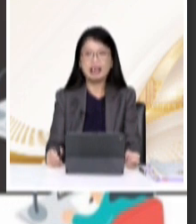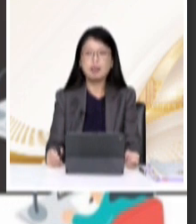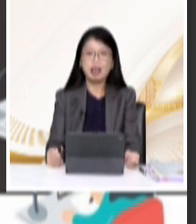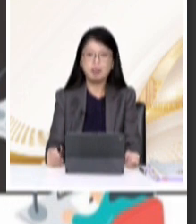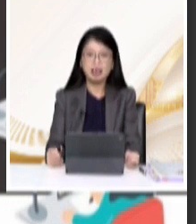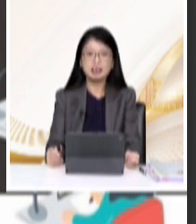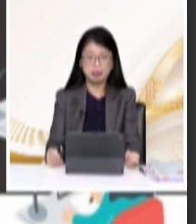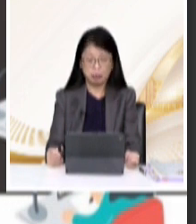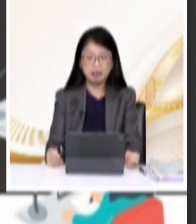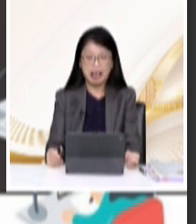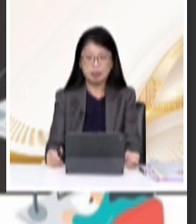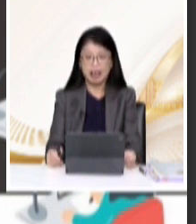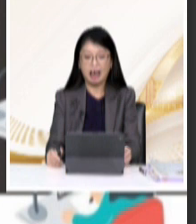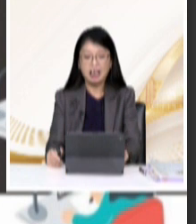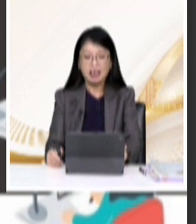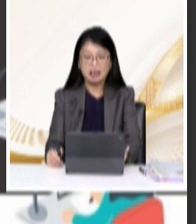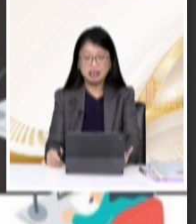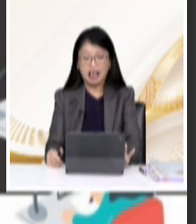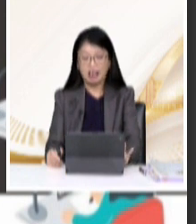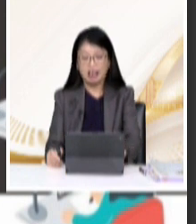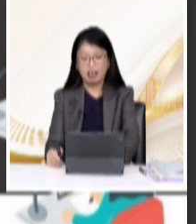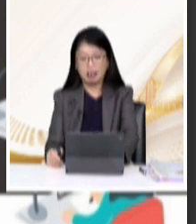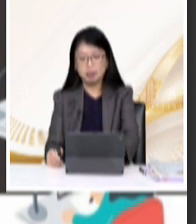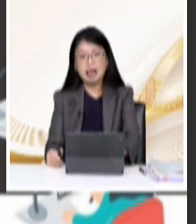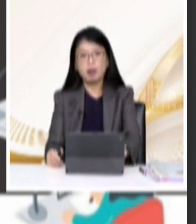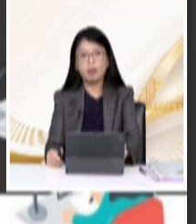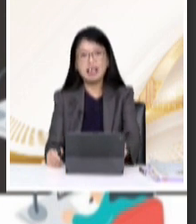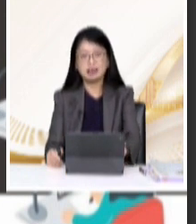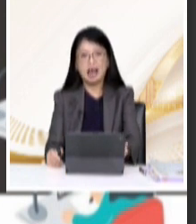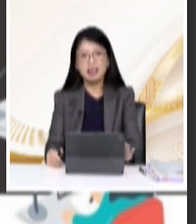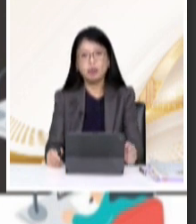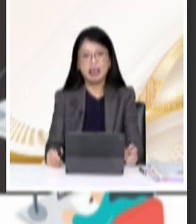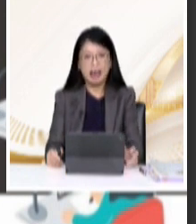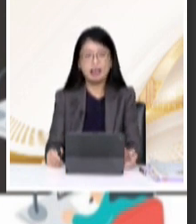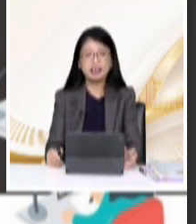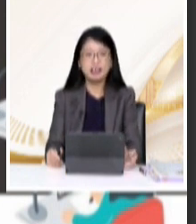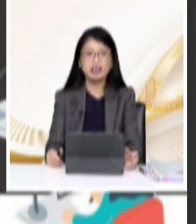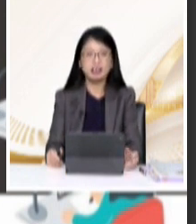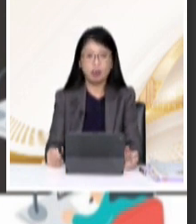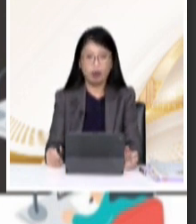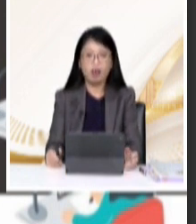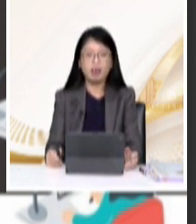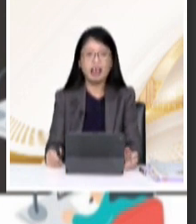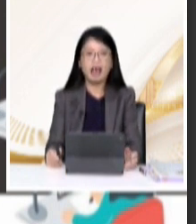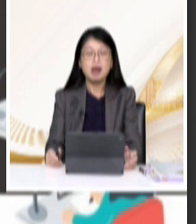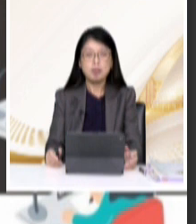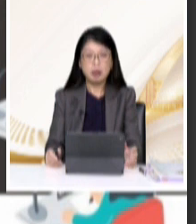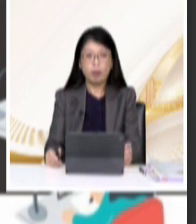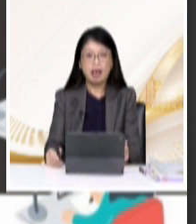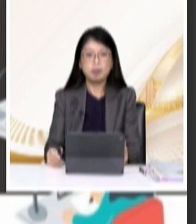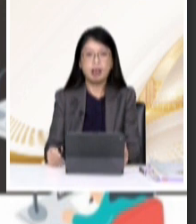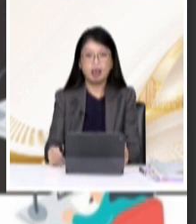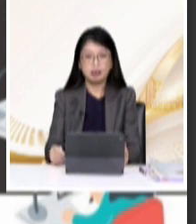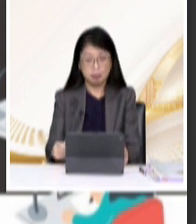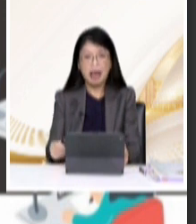ยหลายกรรมตามมาตรา17วรรค3นะคะเนื่องจากคณะกรรมการมองว่าอยากจะให้หน่วยงานที่เกี่ยวข้องอะค่ะมี